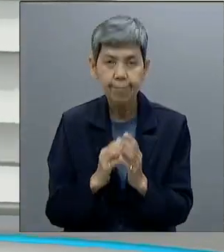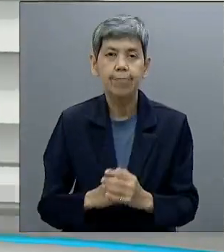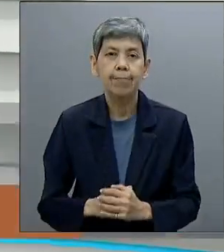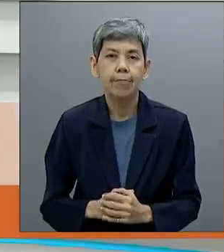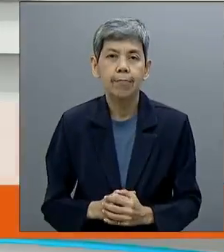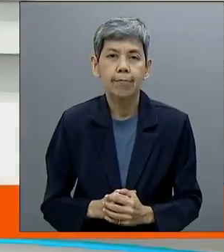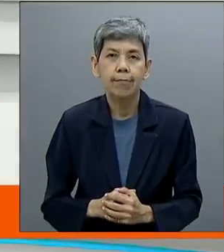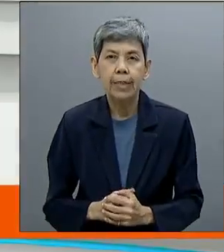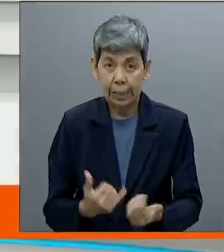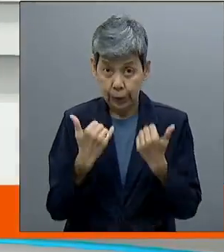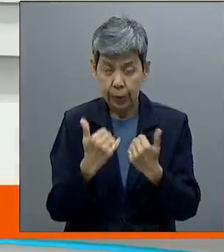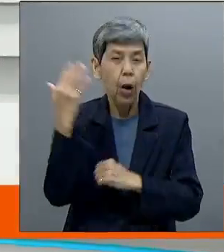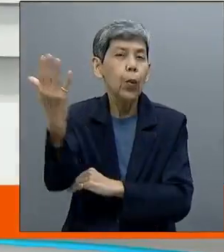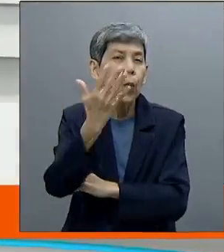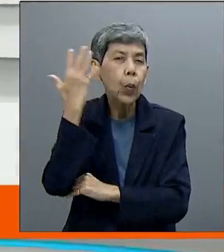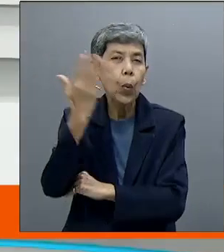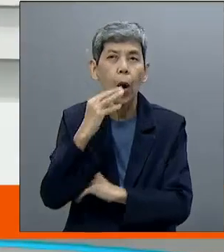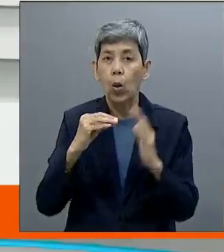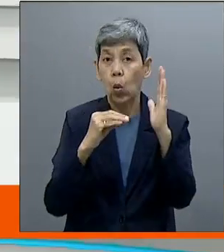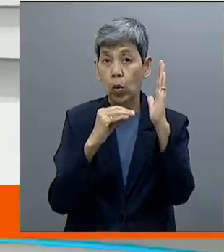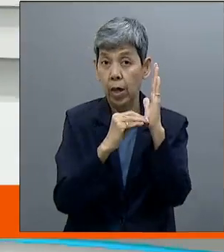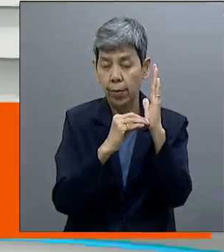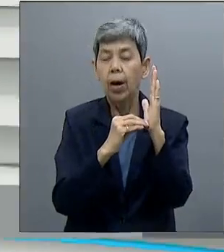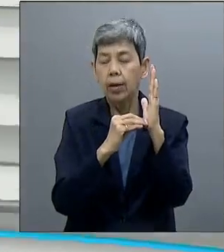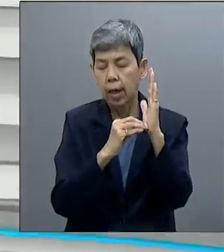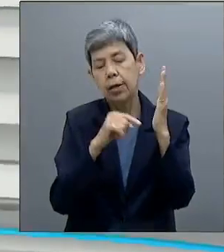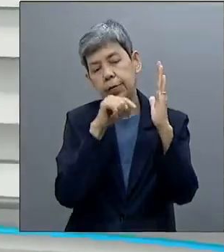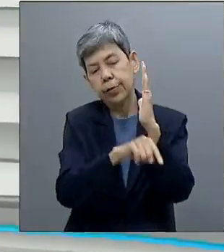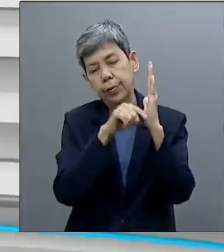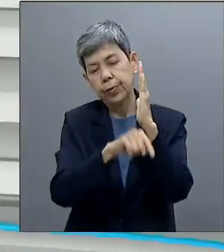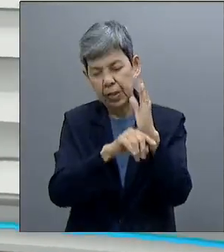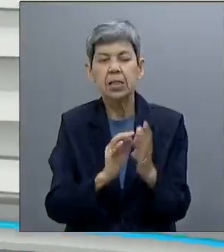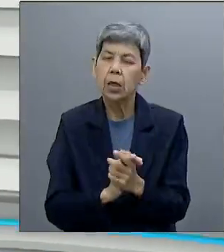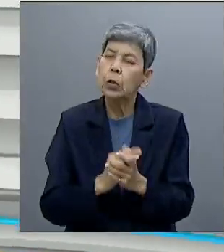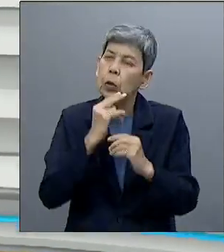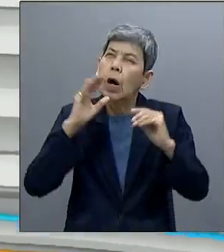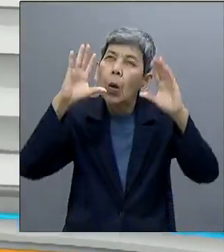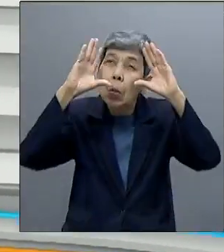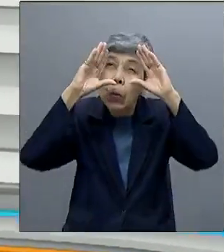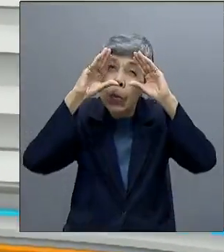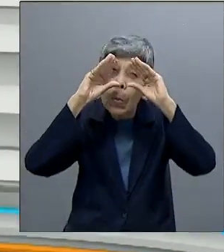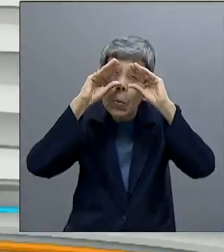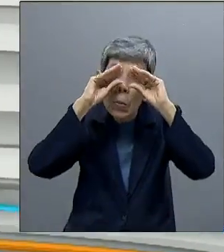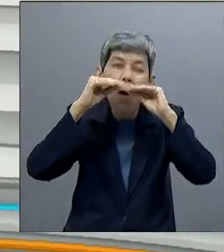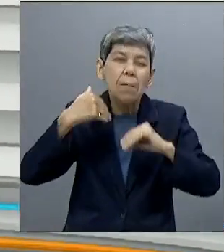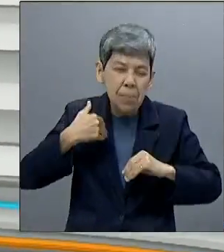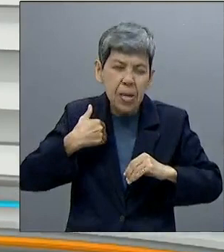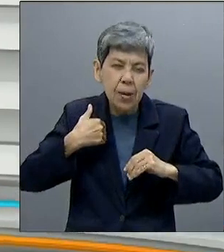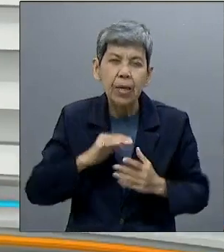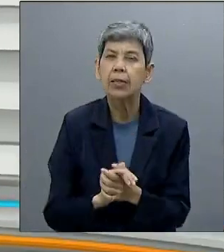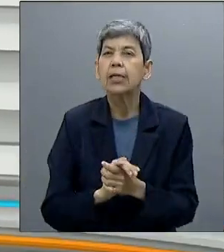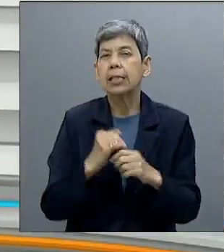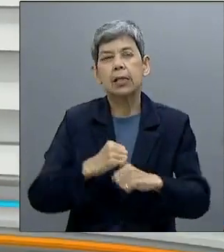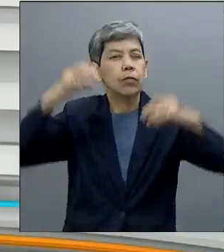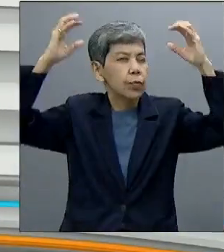สวัสดีค่ะช่วงนี้สภาพอากาศทั้งในบริเวณกรุงเทพปริมณฑลและภาคตะวันออกก็ยังคงไม่สดใสนะคะเพราะว่ายังคงมีปัจจัยที่ส่งผลท